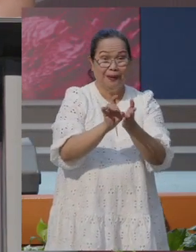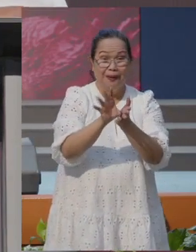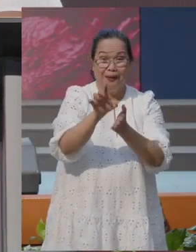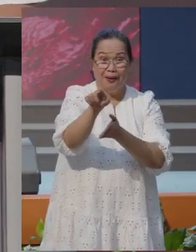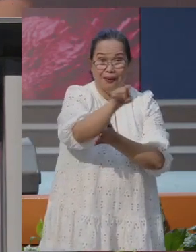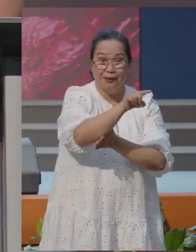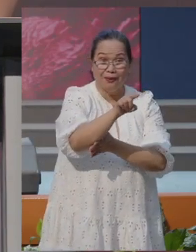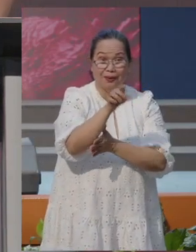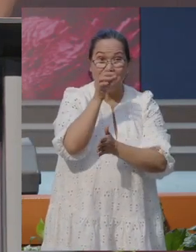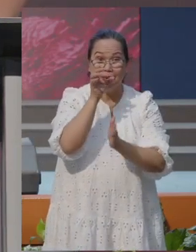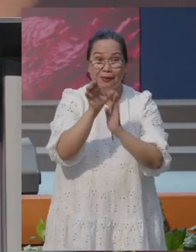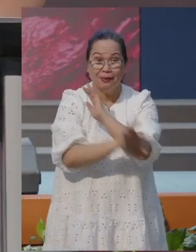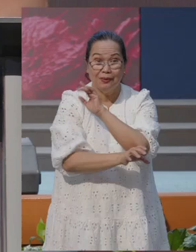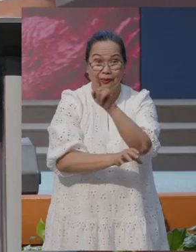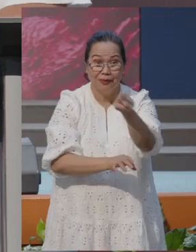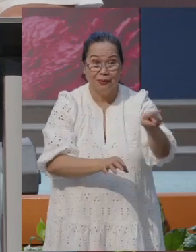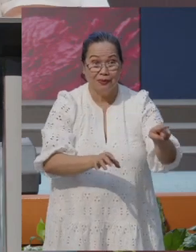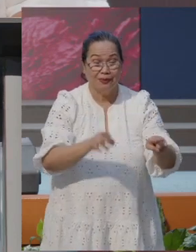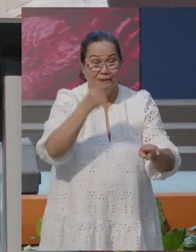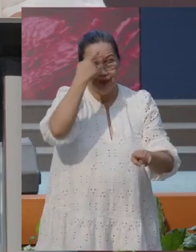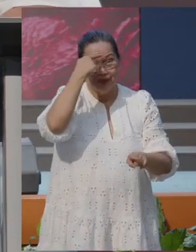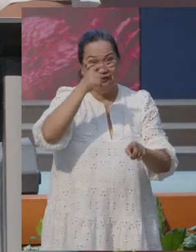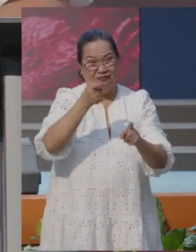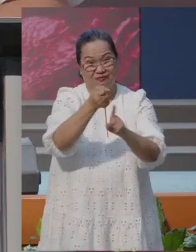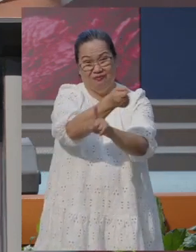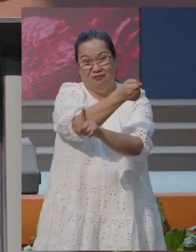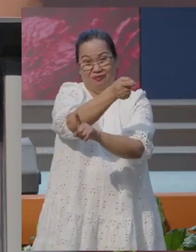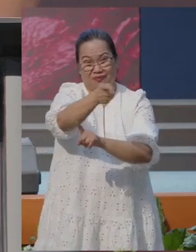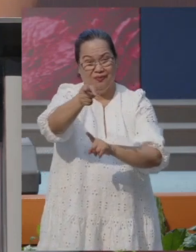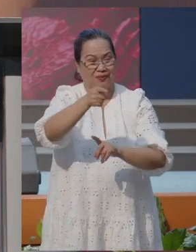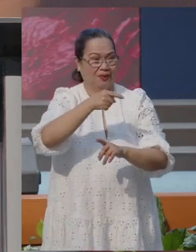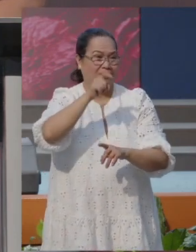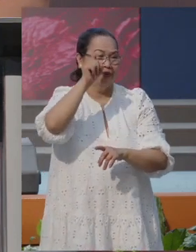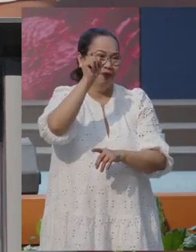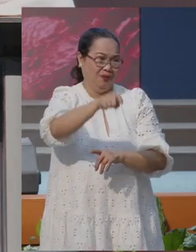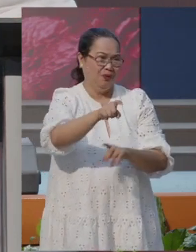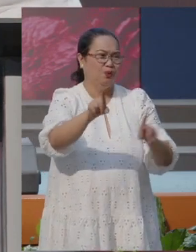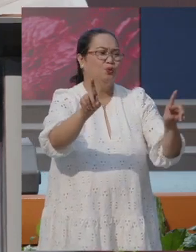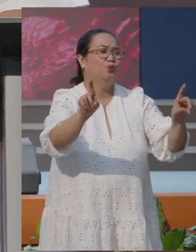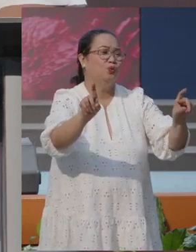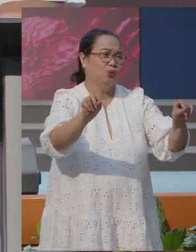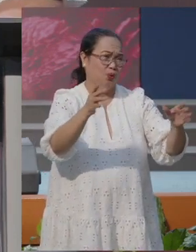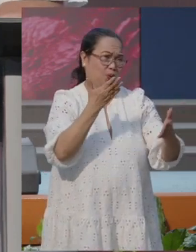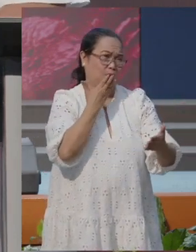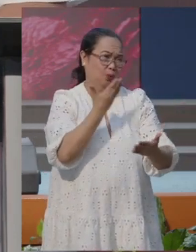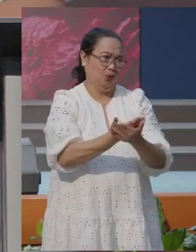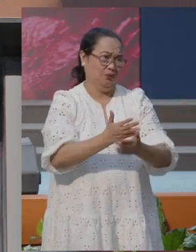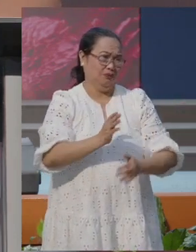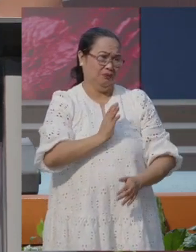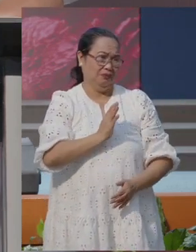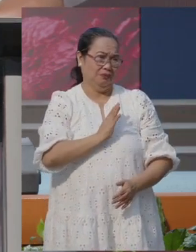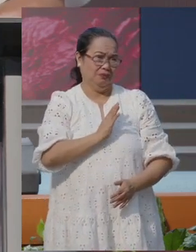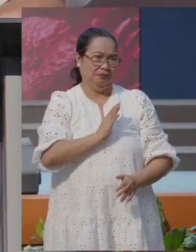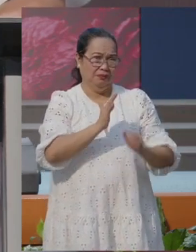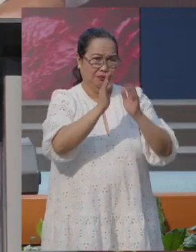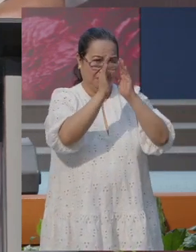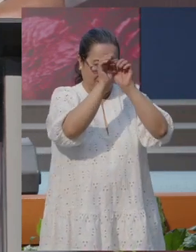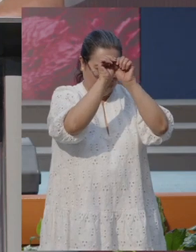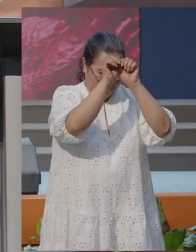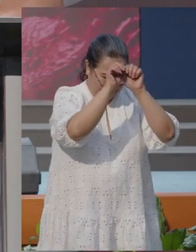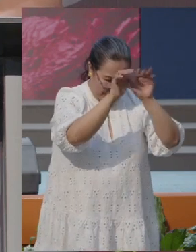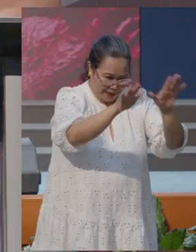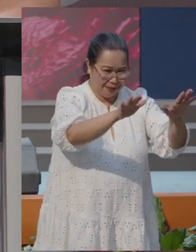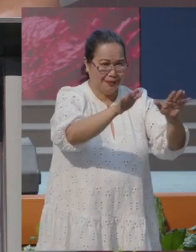inyo, nag-curse sa inyo, at umabuso sa inyo, do good, bless, and pray.